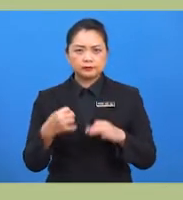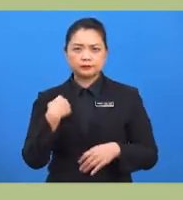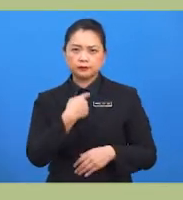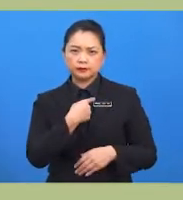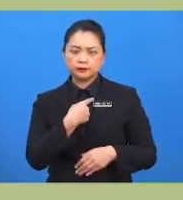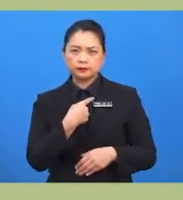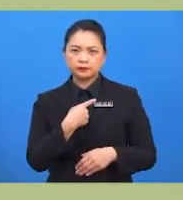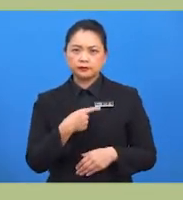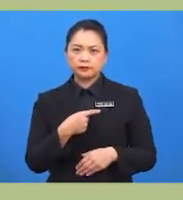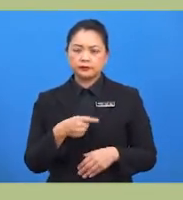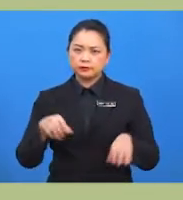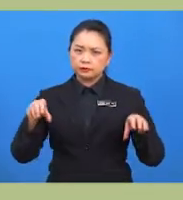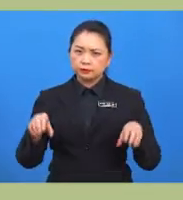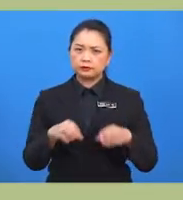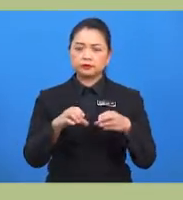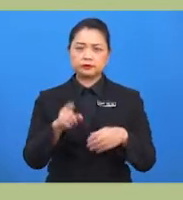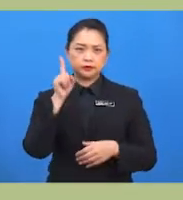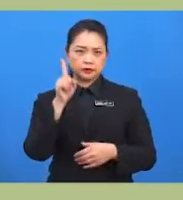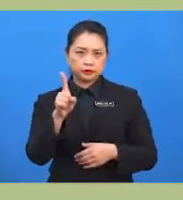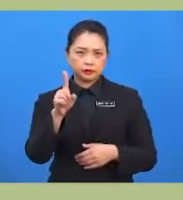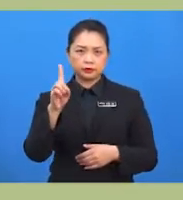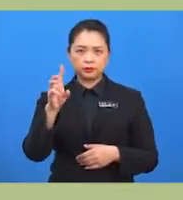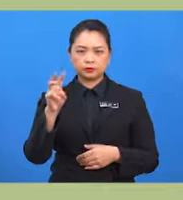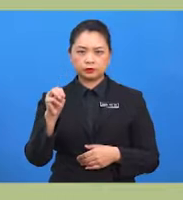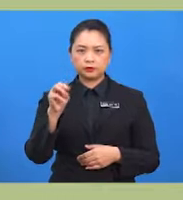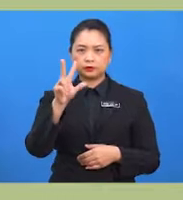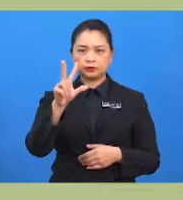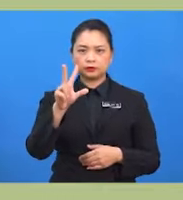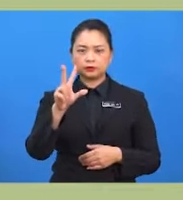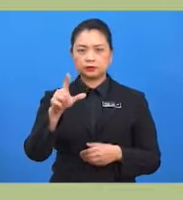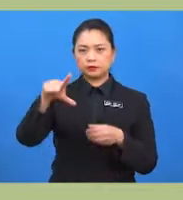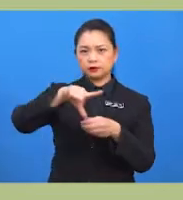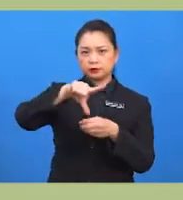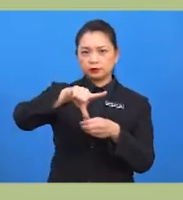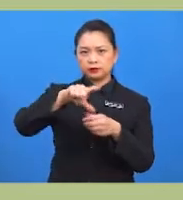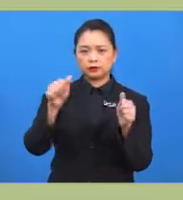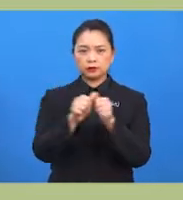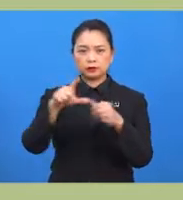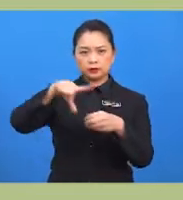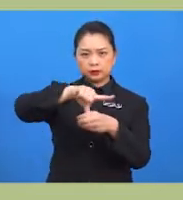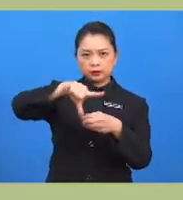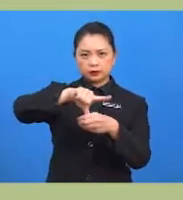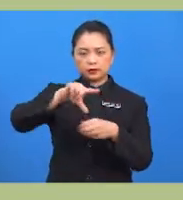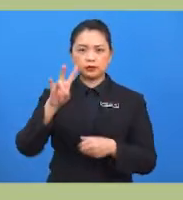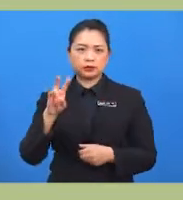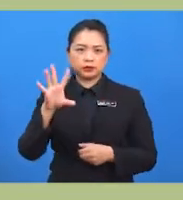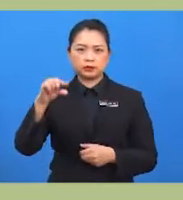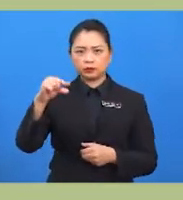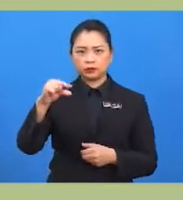menghasilkan satu desimeter peduli larutan ekues dengan melarutkan